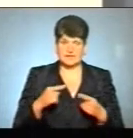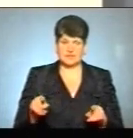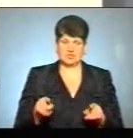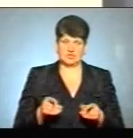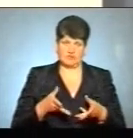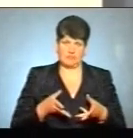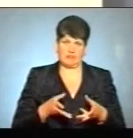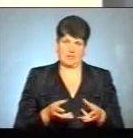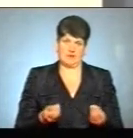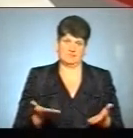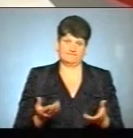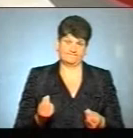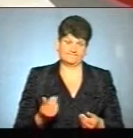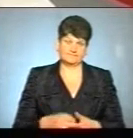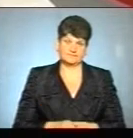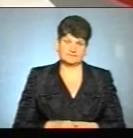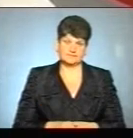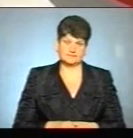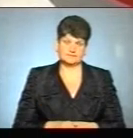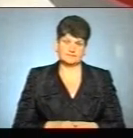зовсім інші. Ну, власне, щодо